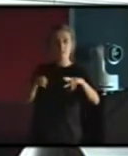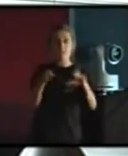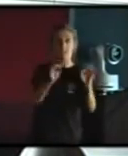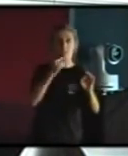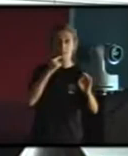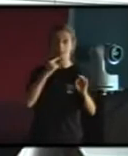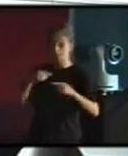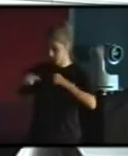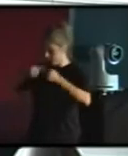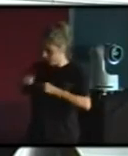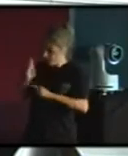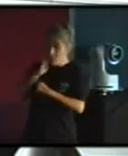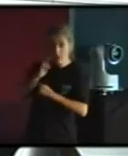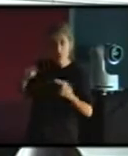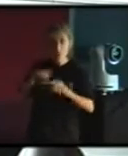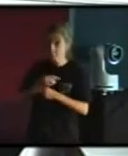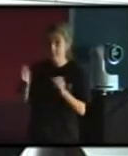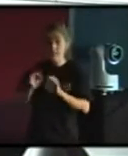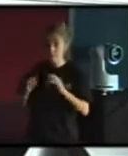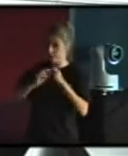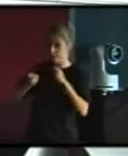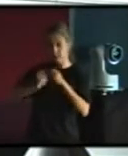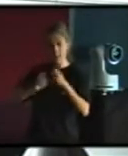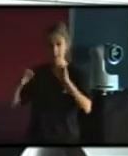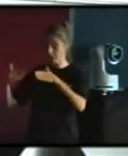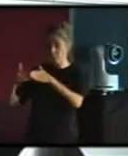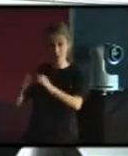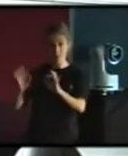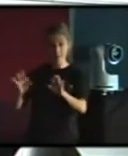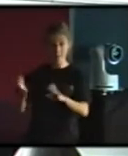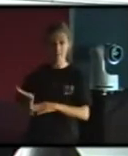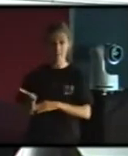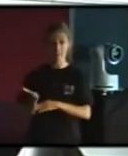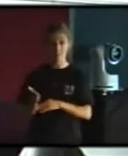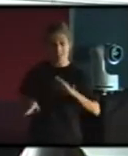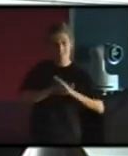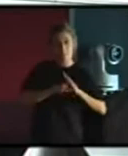il n'y aurait pas eu Bordeaux, il n'y aurait pas eu de transport, il n'y aurait pas eu de port, et tout ça, c'est extrêmement lié.